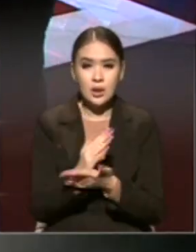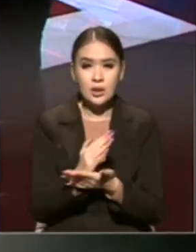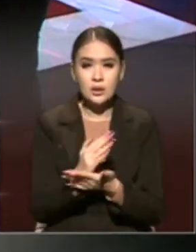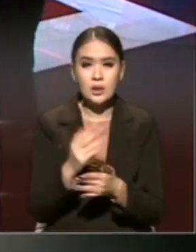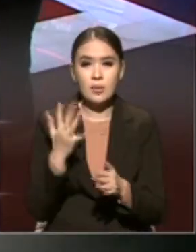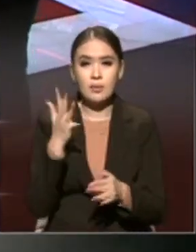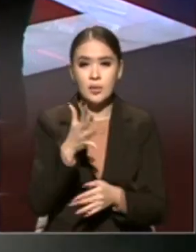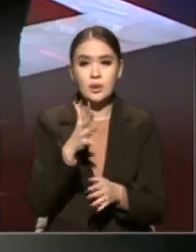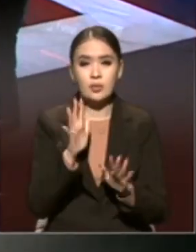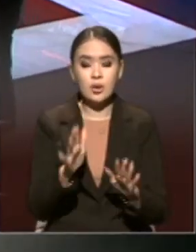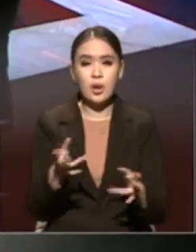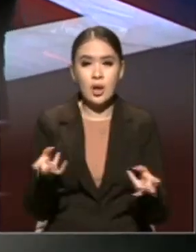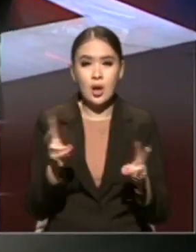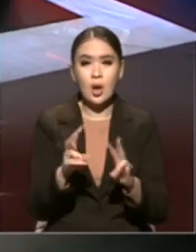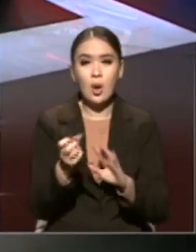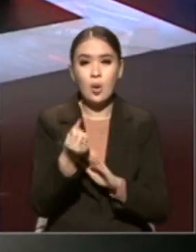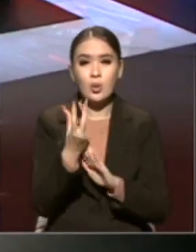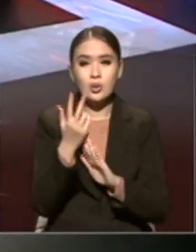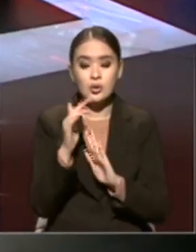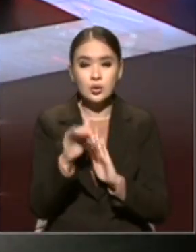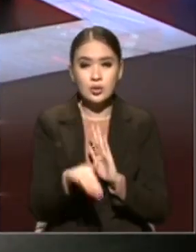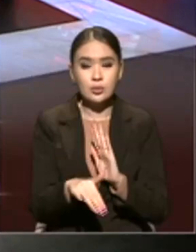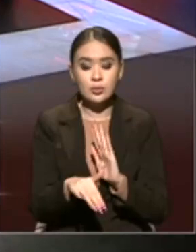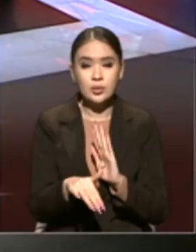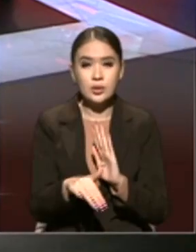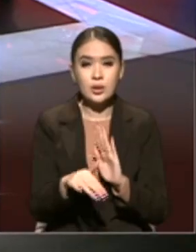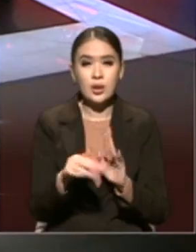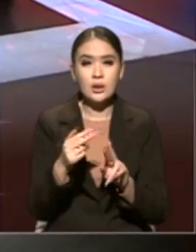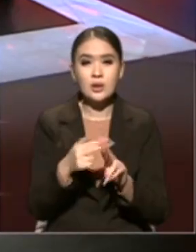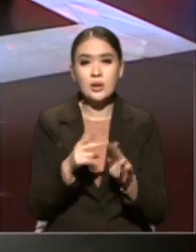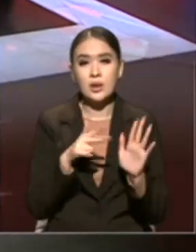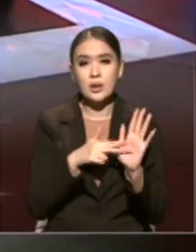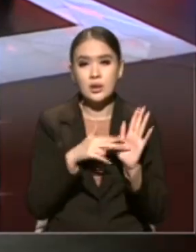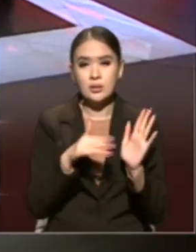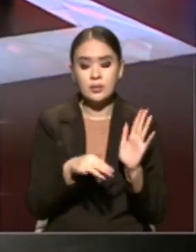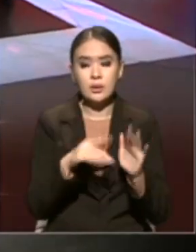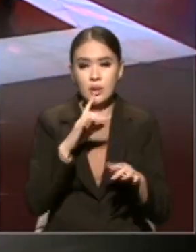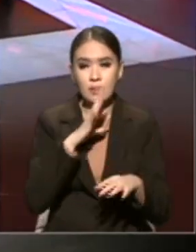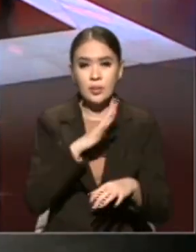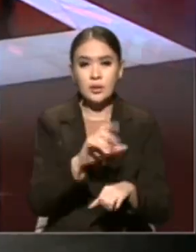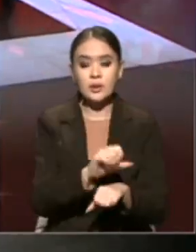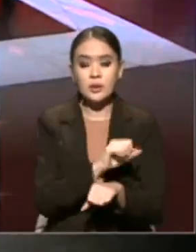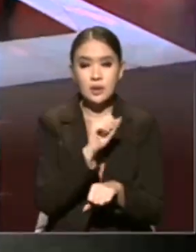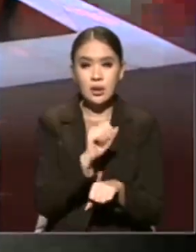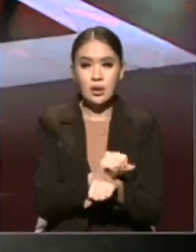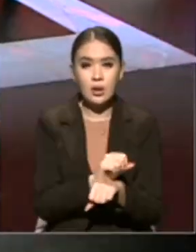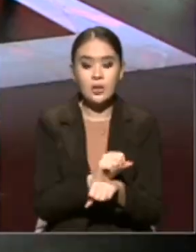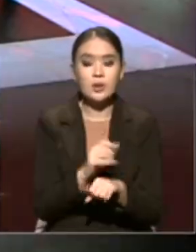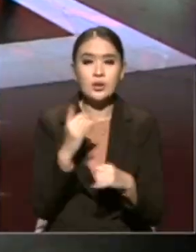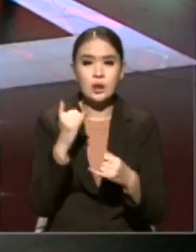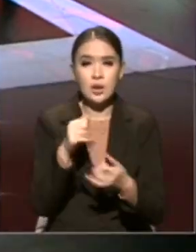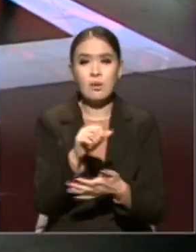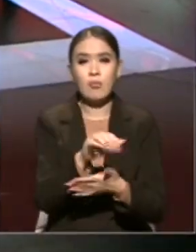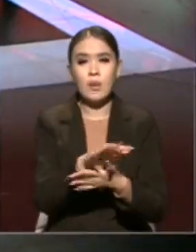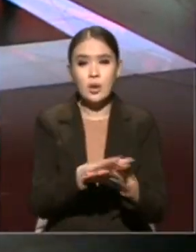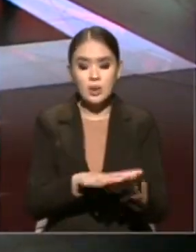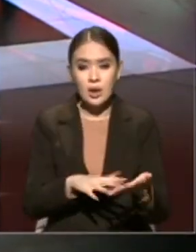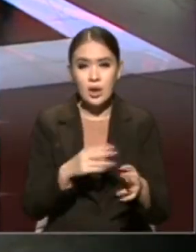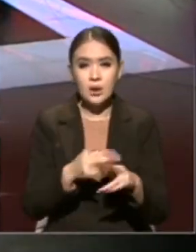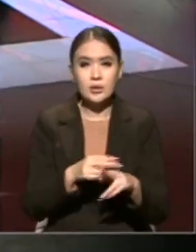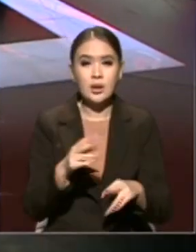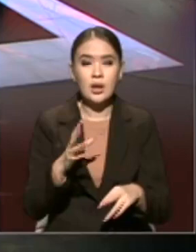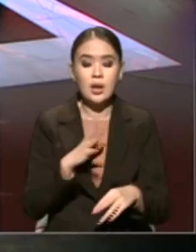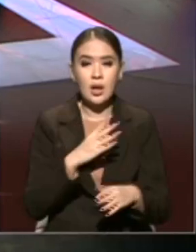қалды. 13 мыңның жаңағыдай 8 мыңдайын біздер жаңағыдай тоқтаттық. Бұл іс жүріп жатыр. Жаңа